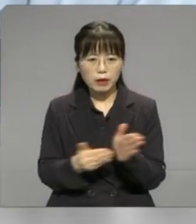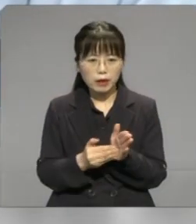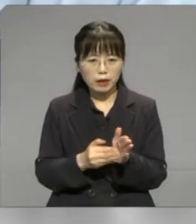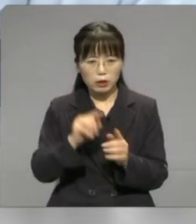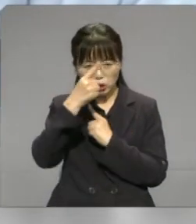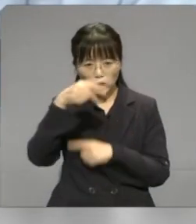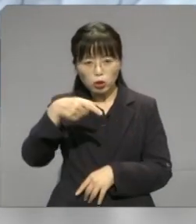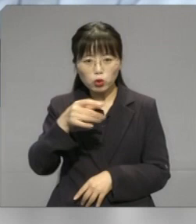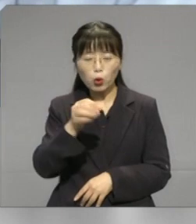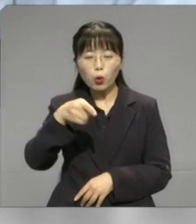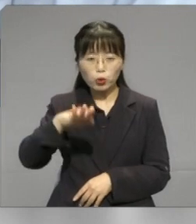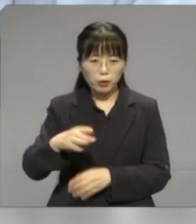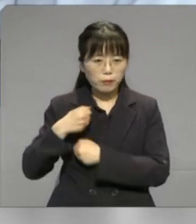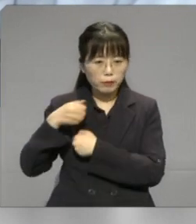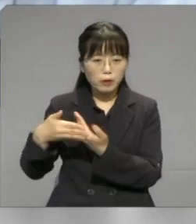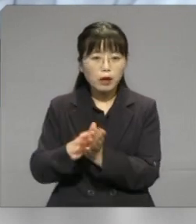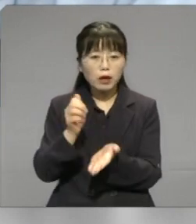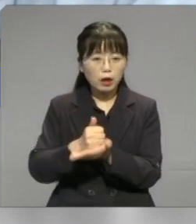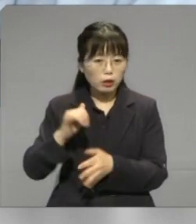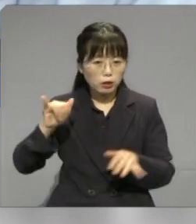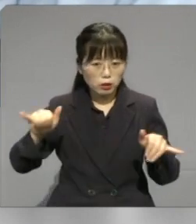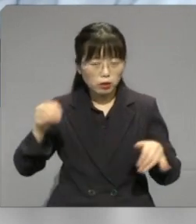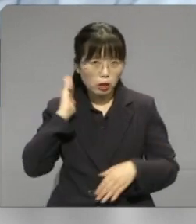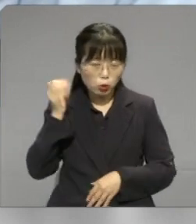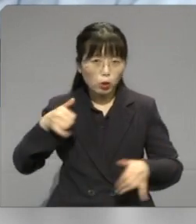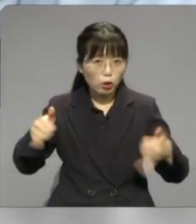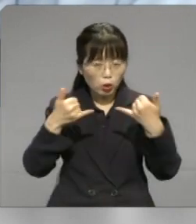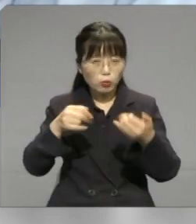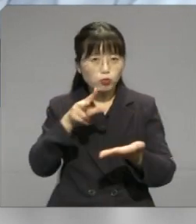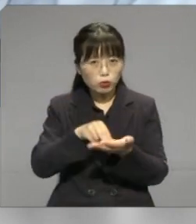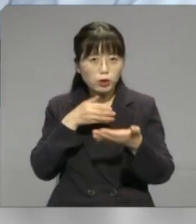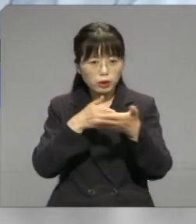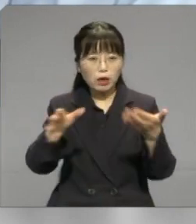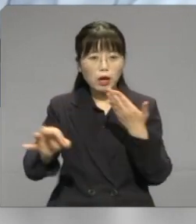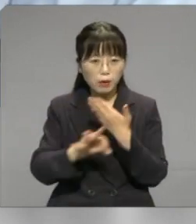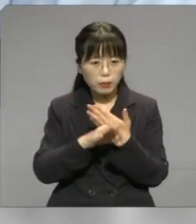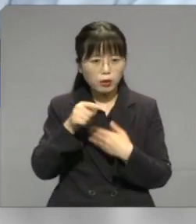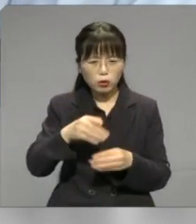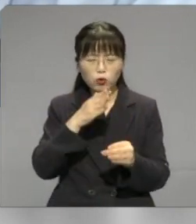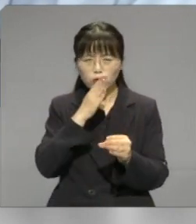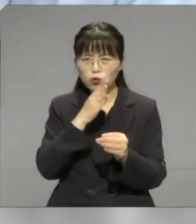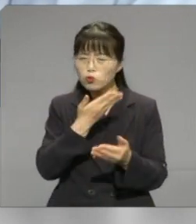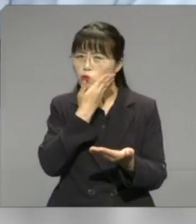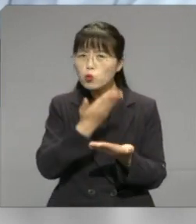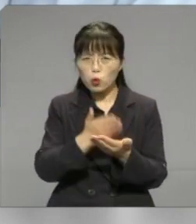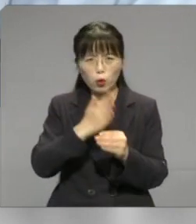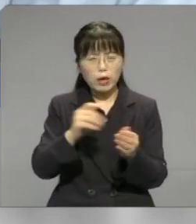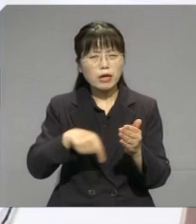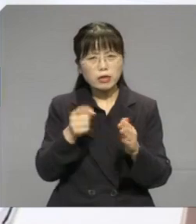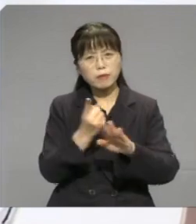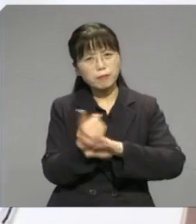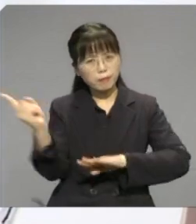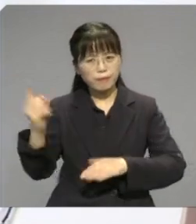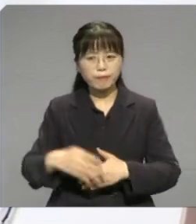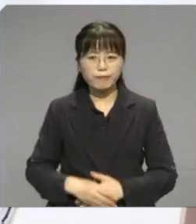이종섭 장관과 대통령이 통화했냐를 문제 제기한다면 네. 이거는 중요한 논점을 벗어난